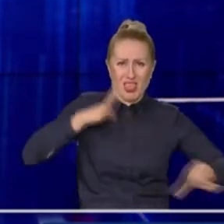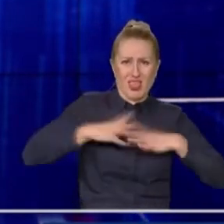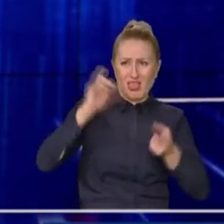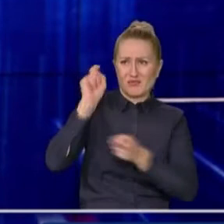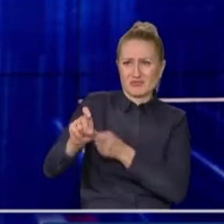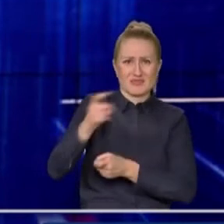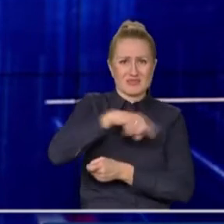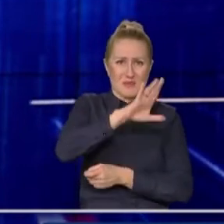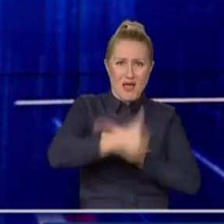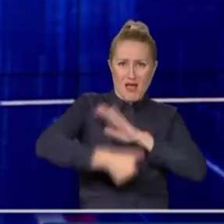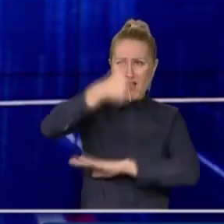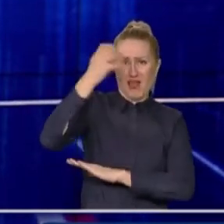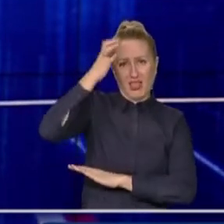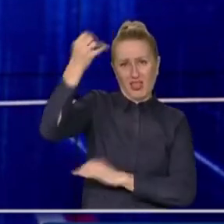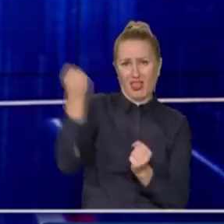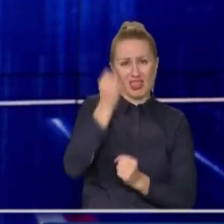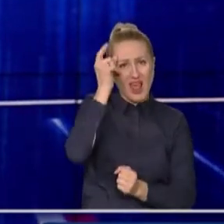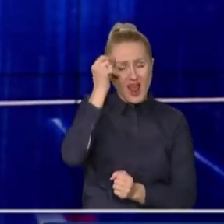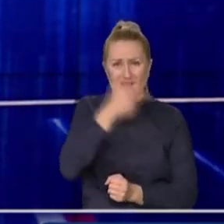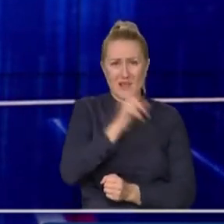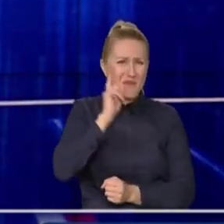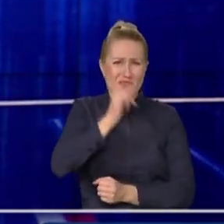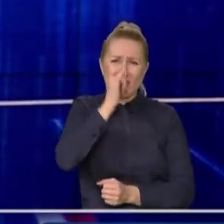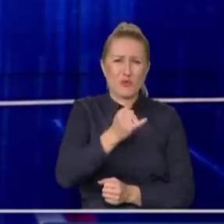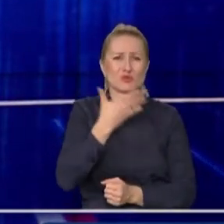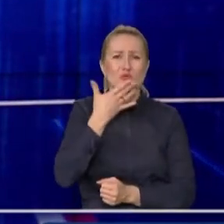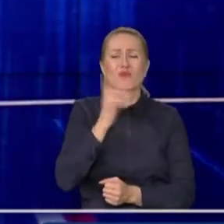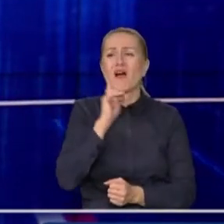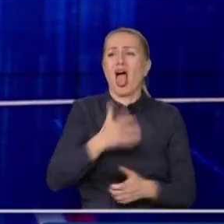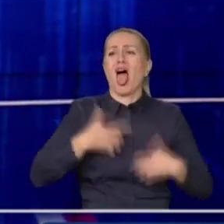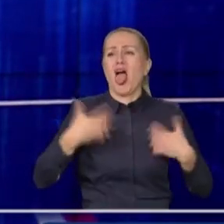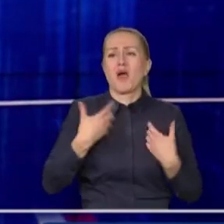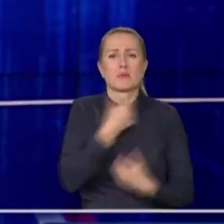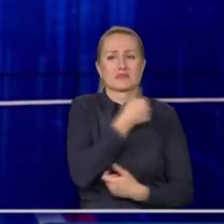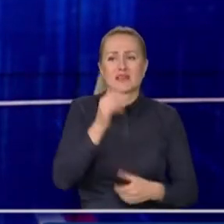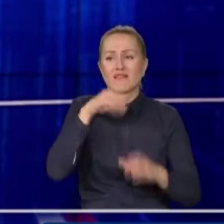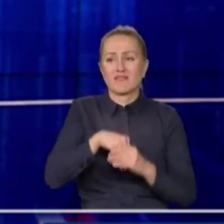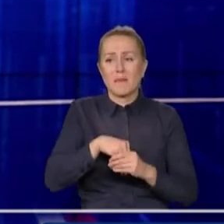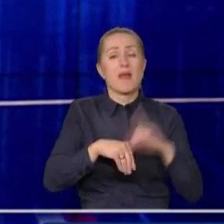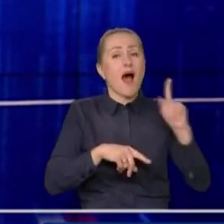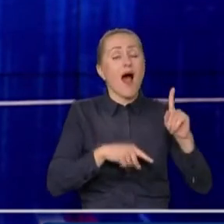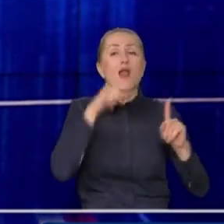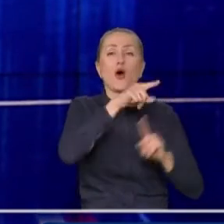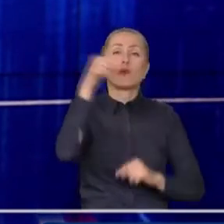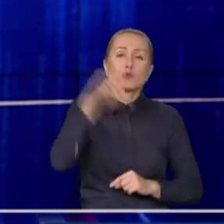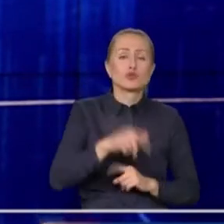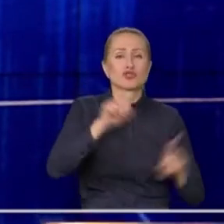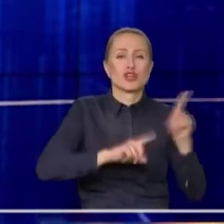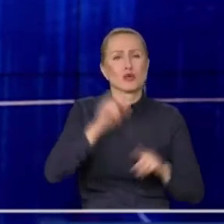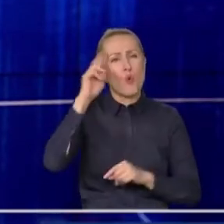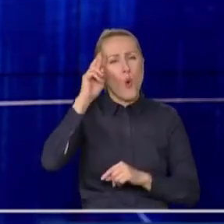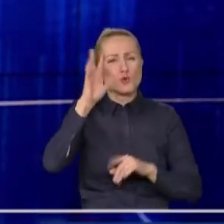żeby uchodzić za intelektualistkę, no nie może kierować się jakimiś histerycznymi emocjami, ale musi czasami używać